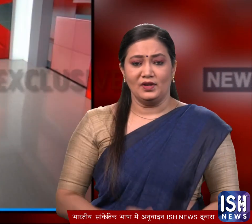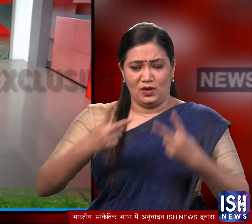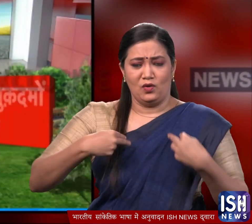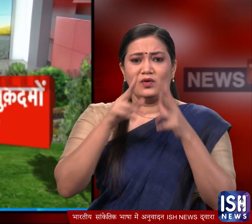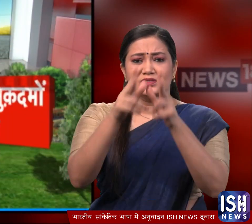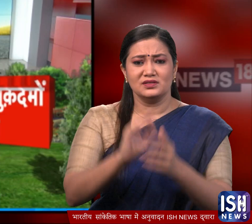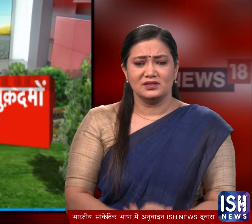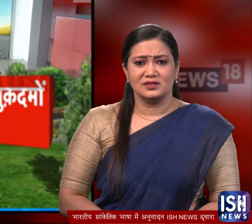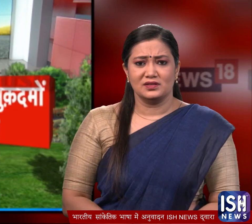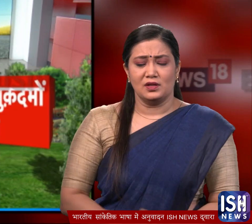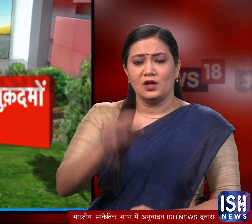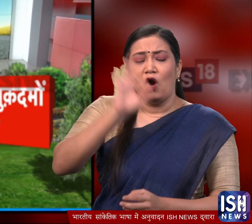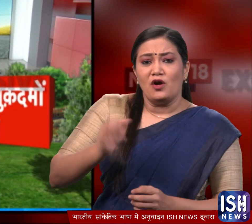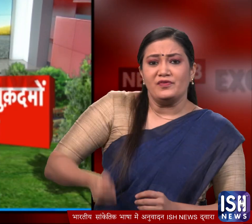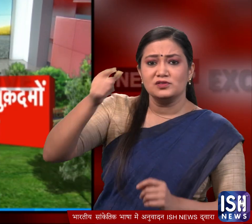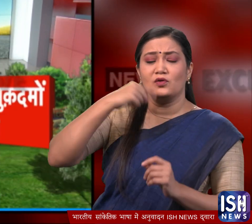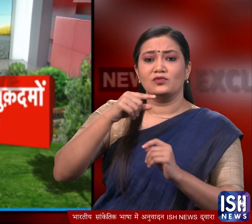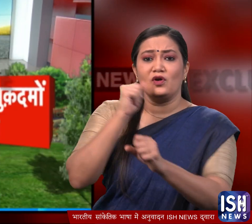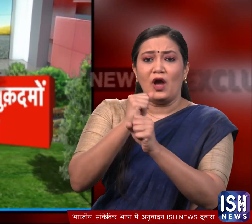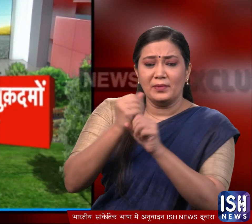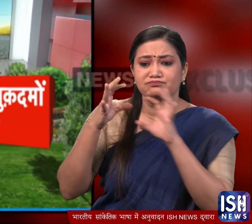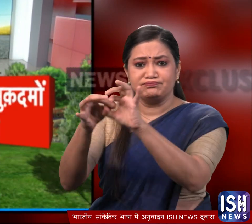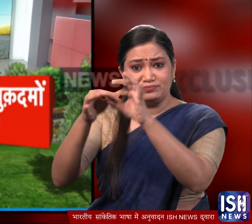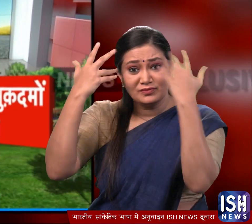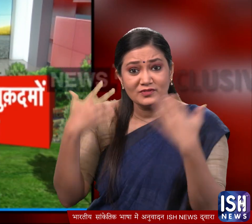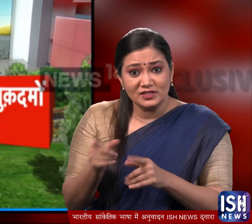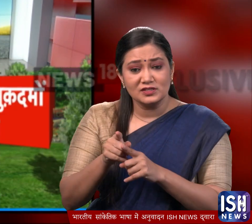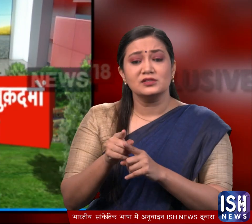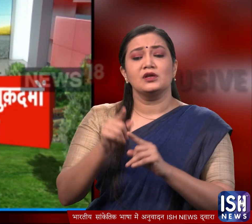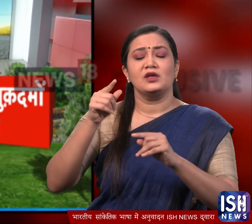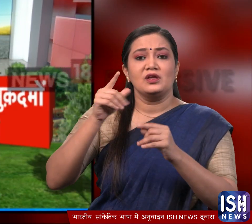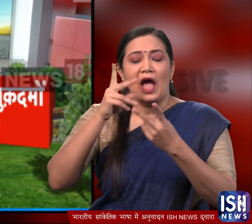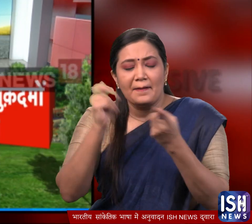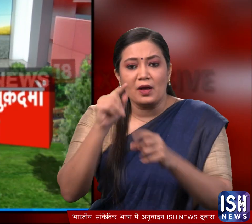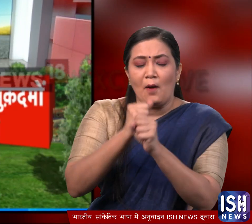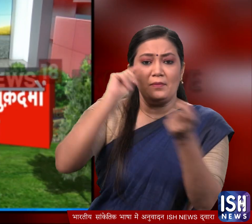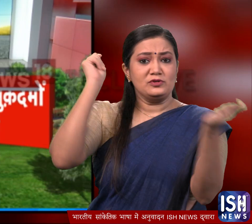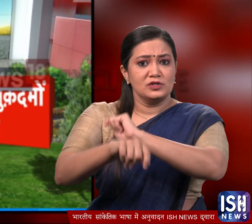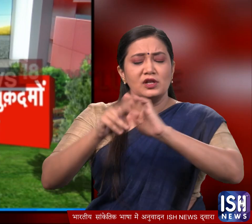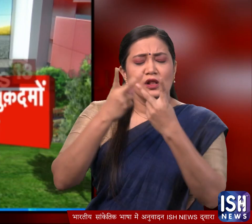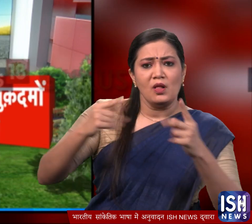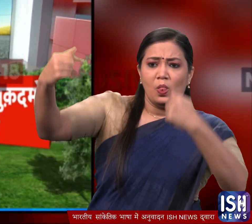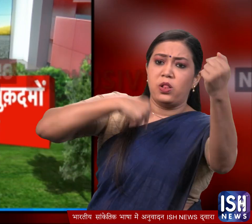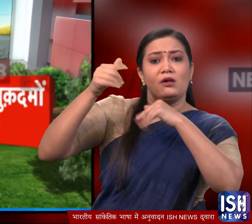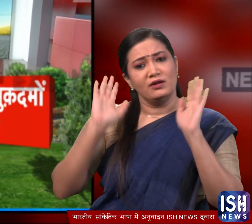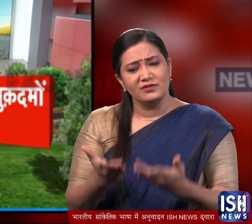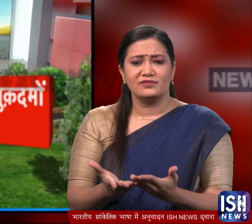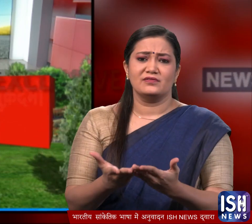ने कहा कि जो अधिकारी सत्ताधारी पार्टी के साथ मिल जाते हैं उन्हें सत्ता बदलने के बाद कई तरह के आरोप झेलने पड़ते